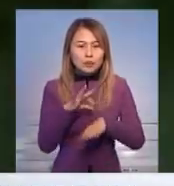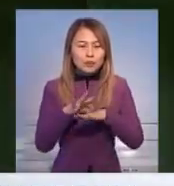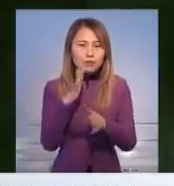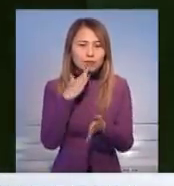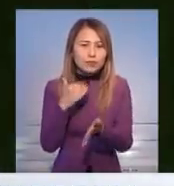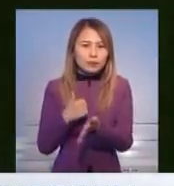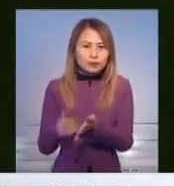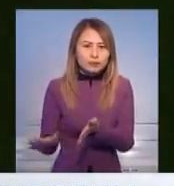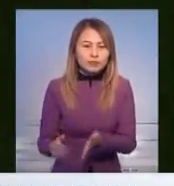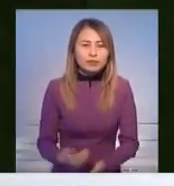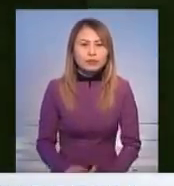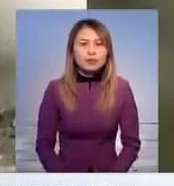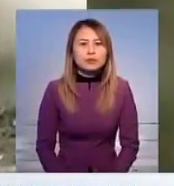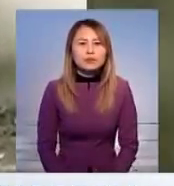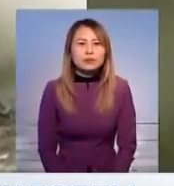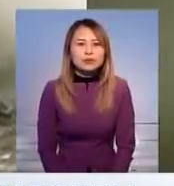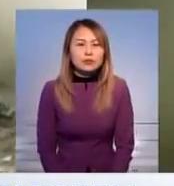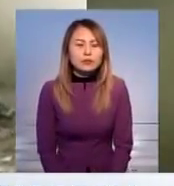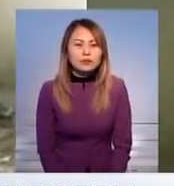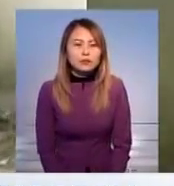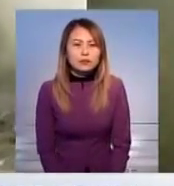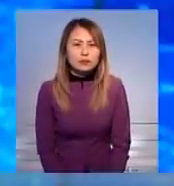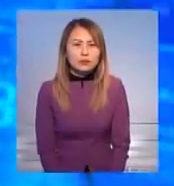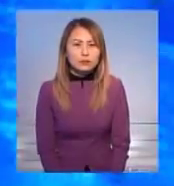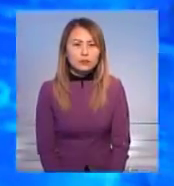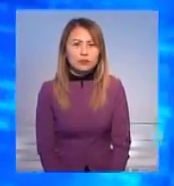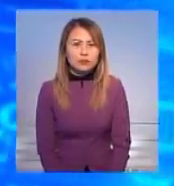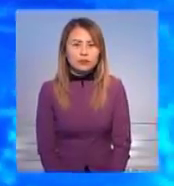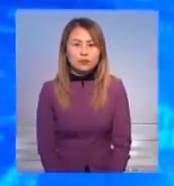жүргізуден бас тартты.